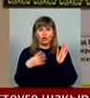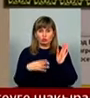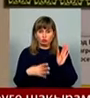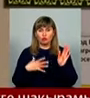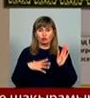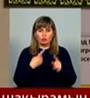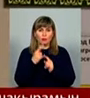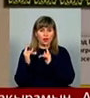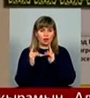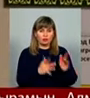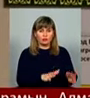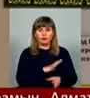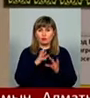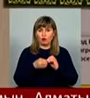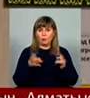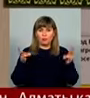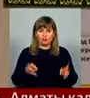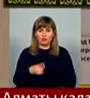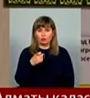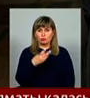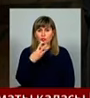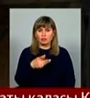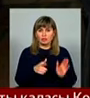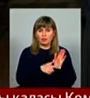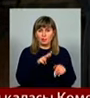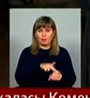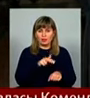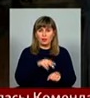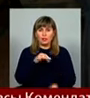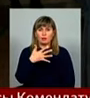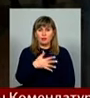пришлось госпитализировать. Всего пострадали 137